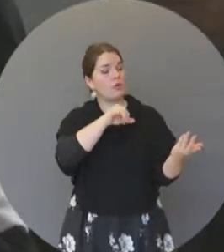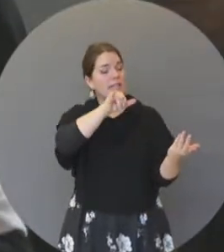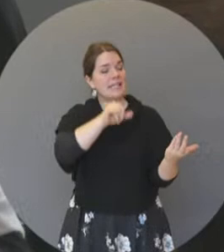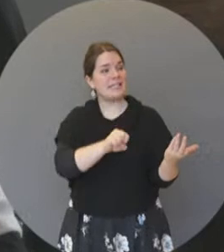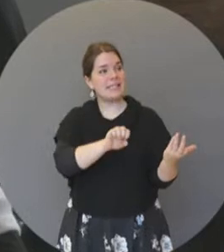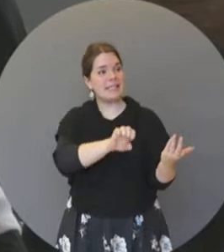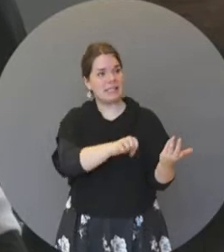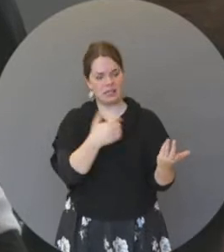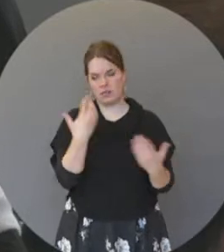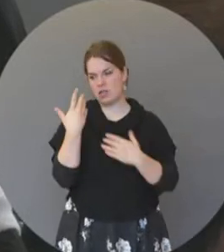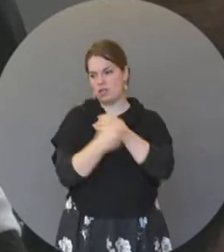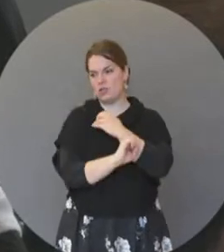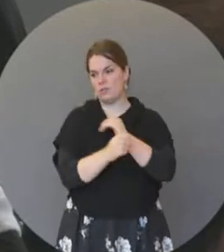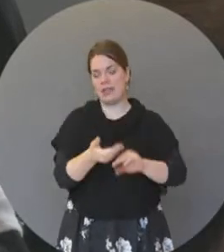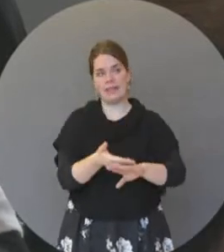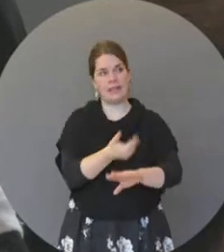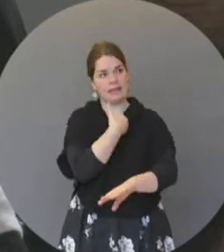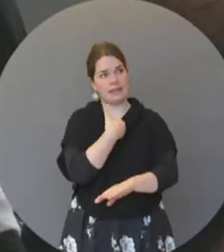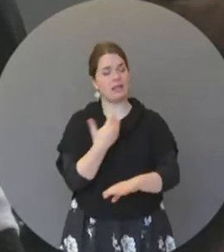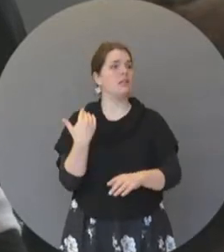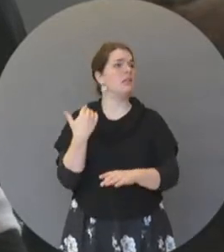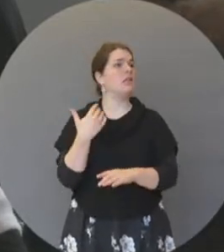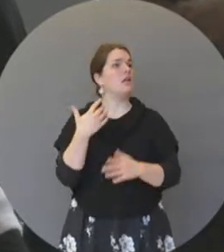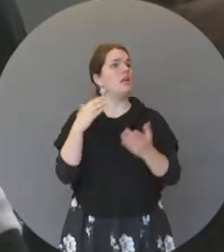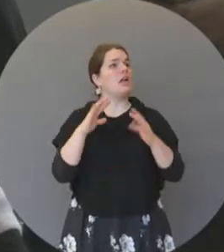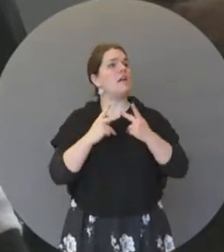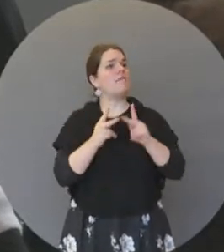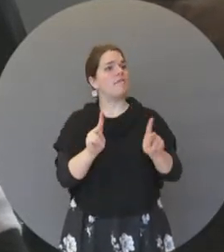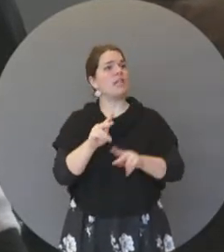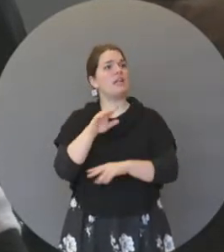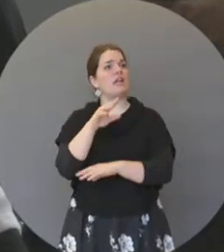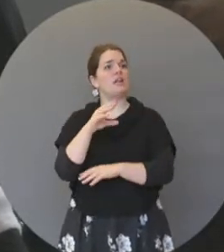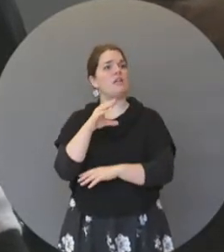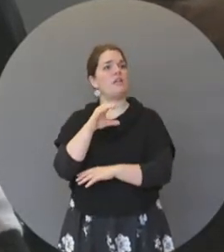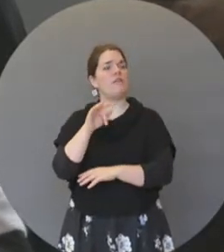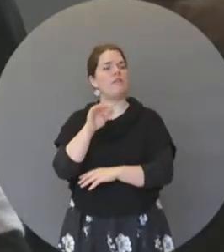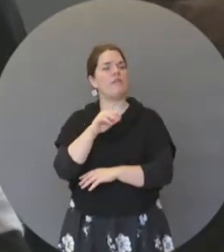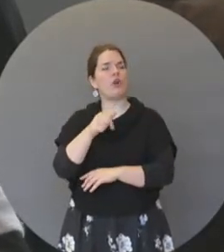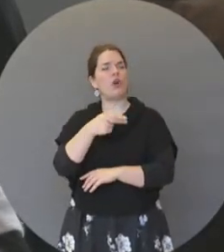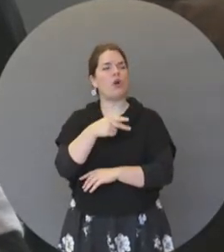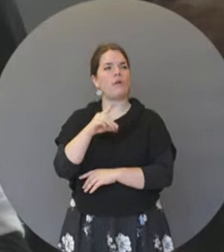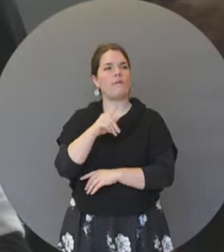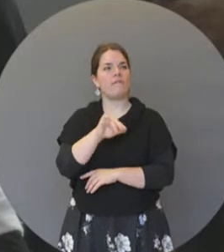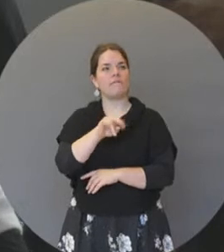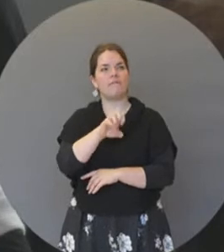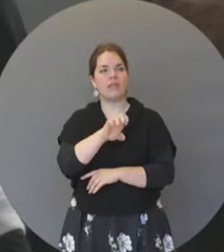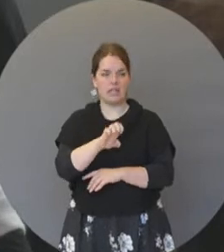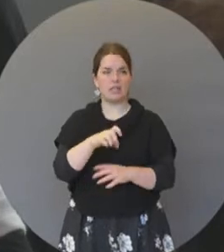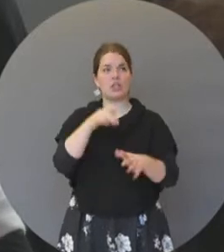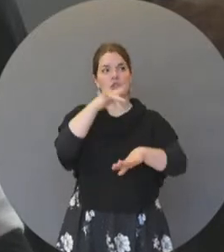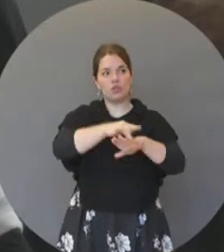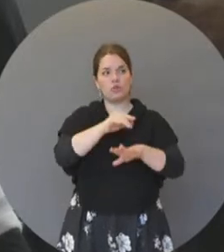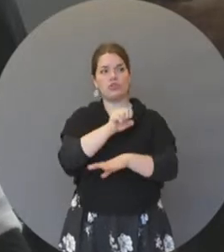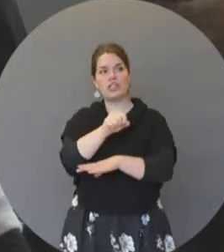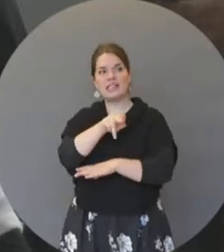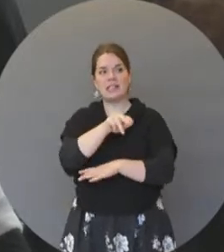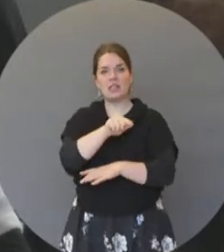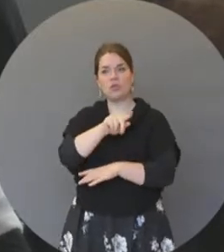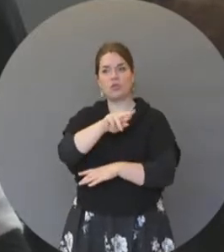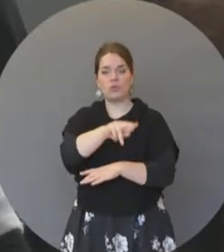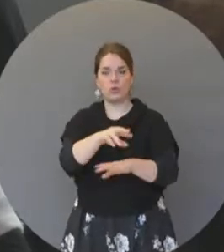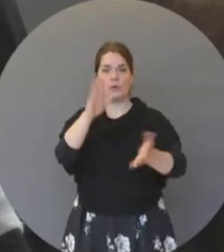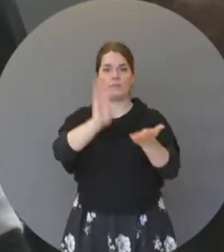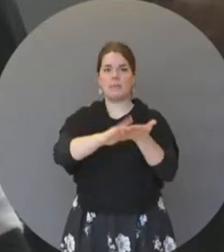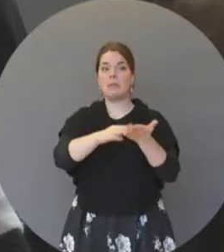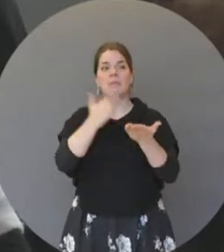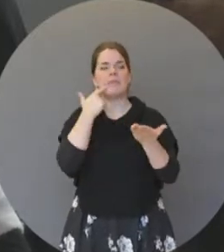enfin moi la commune d'Offranville a reçu la prime de Ségur donc je pense que si vous l'avez pas reçu ça devrait suivre parce qu'il y a eu la cyberattaque au